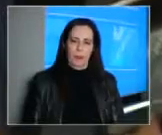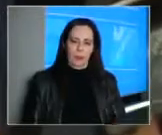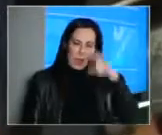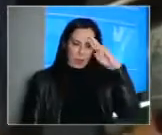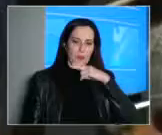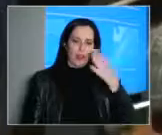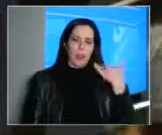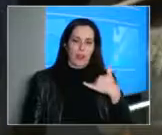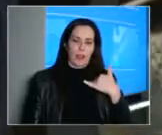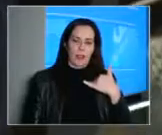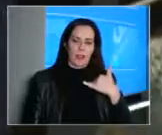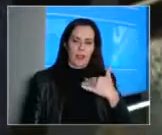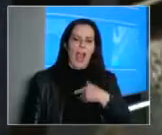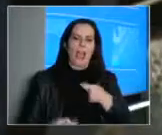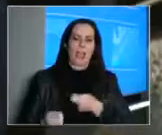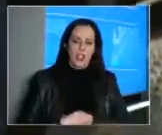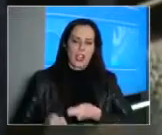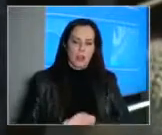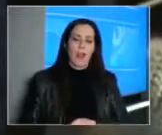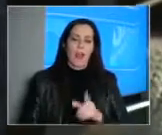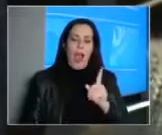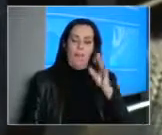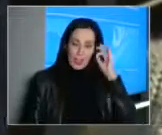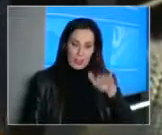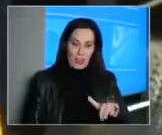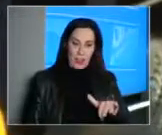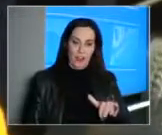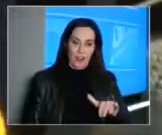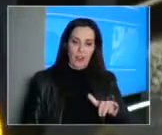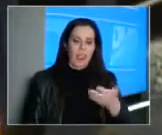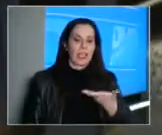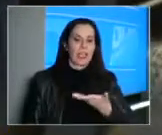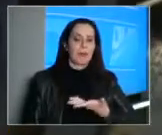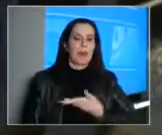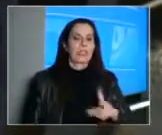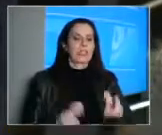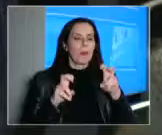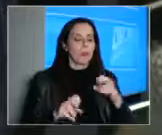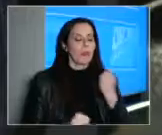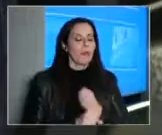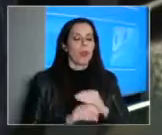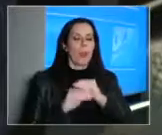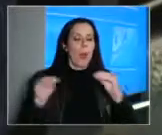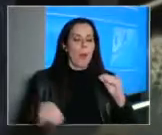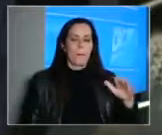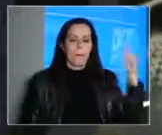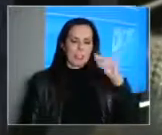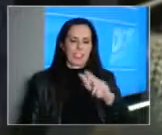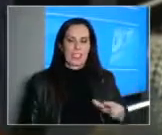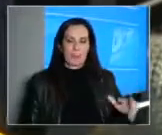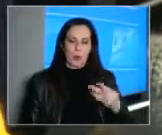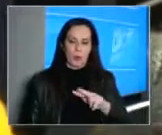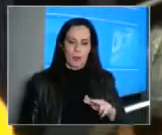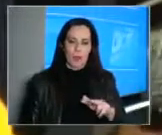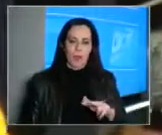daddy ended up as a janitor. But his little girl got the chance to be a public school teacher,